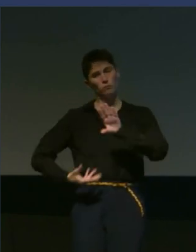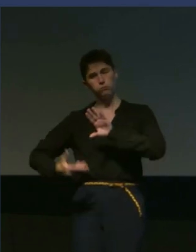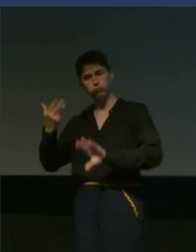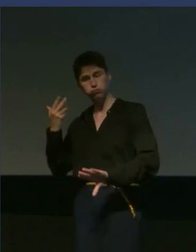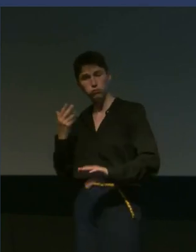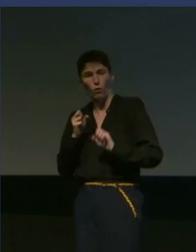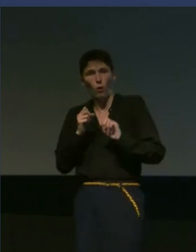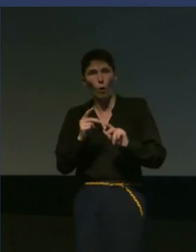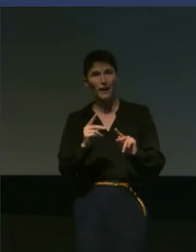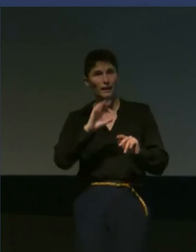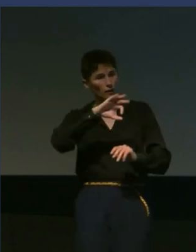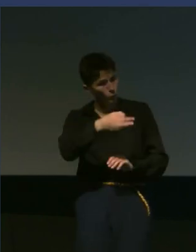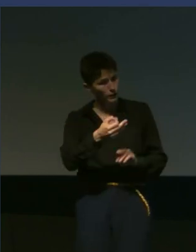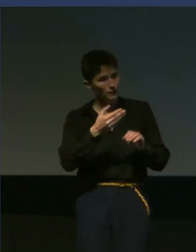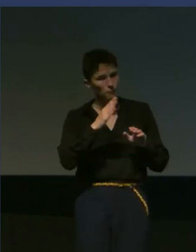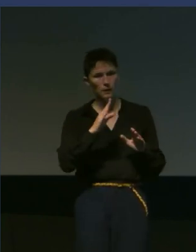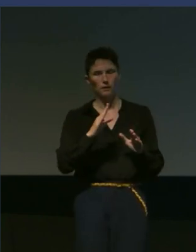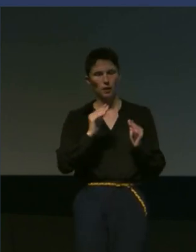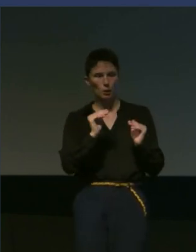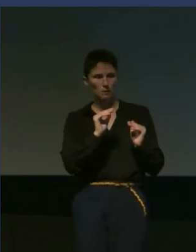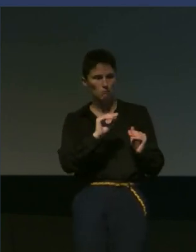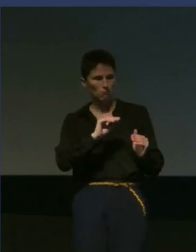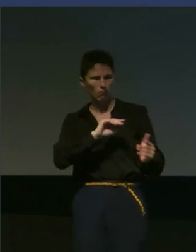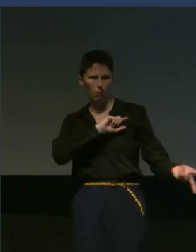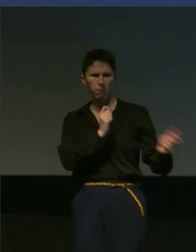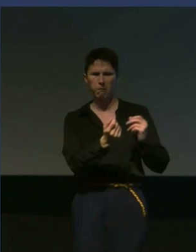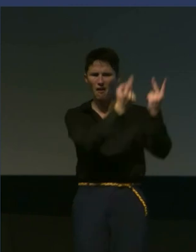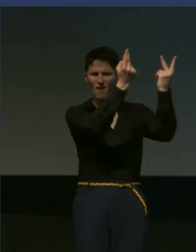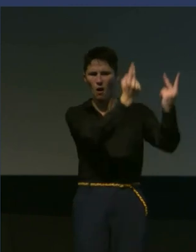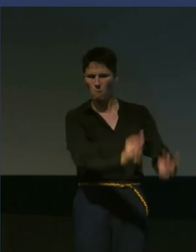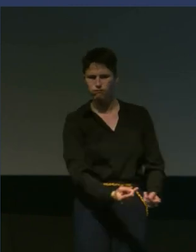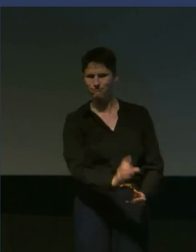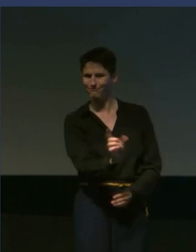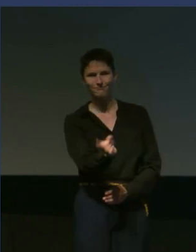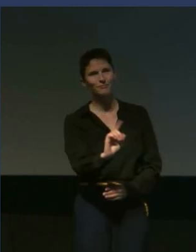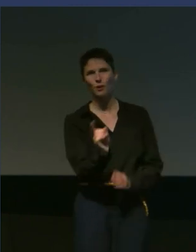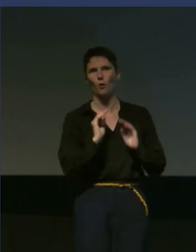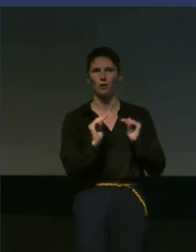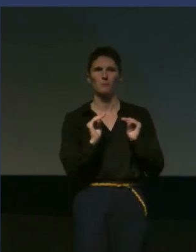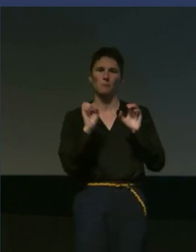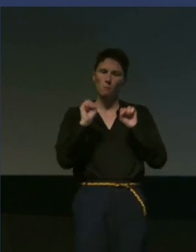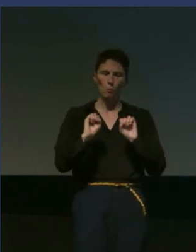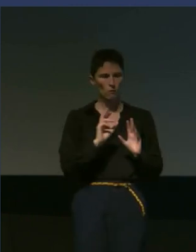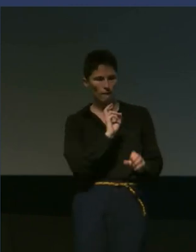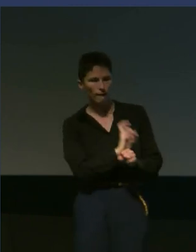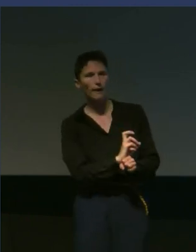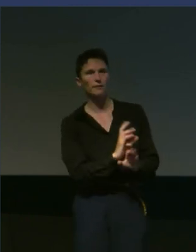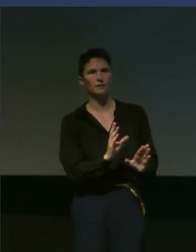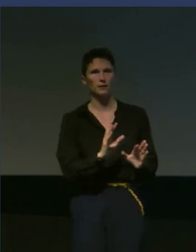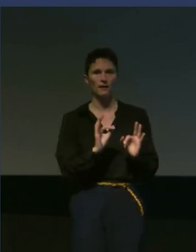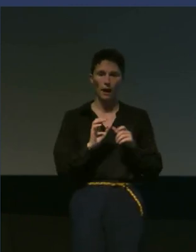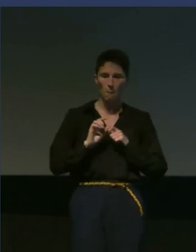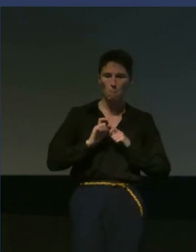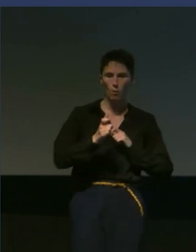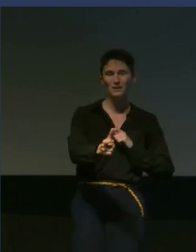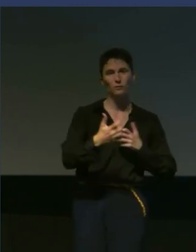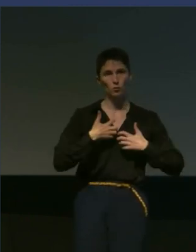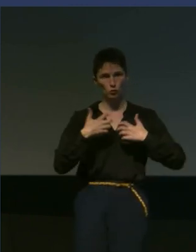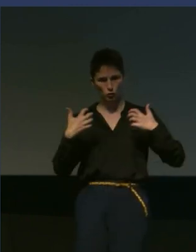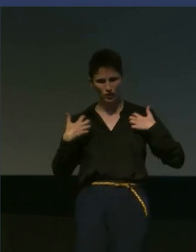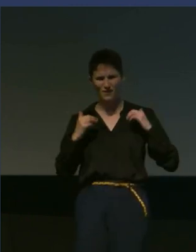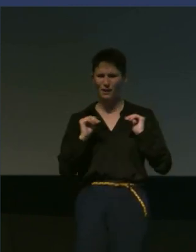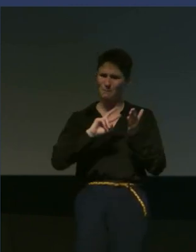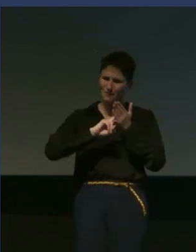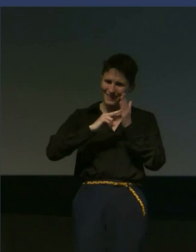raison pour la remettre en cause. Et le processus scientifique en lui-même est très technique, c'est-à-dire qu'on fait